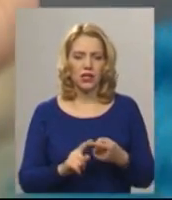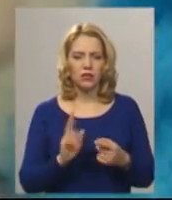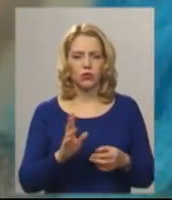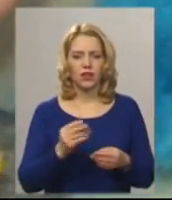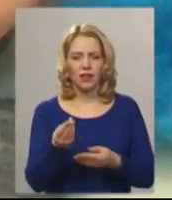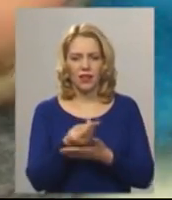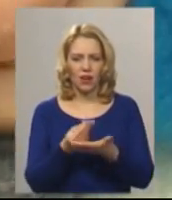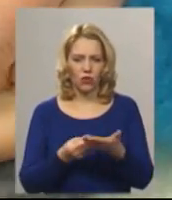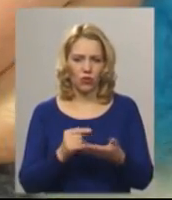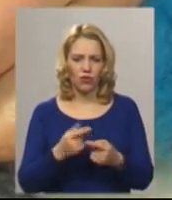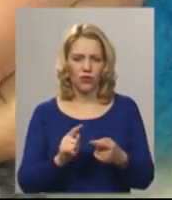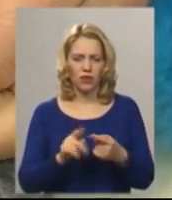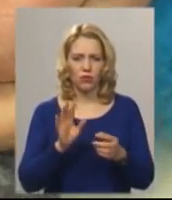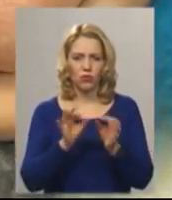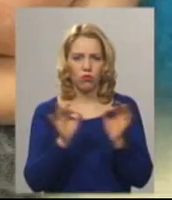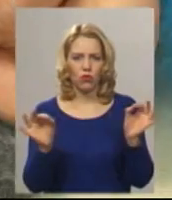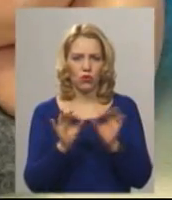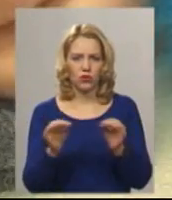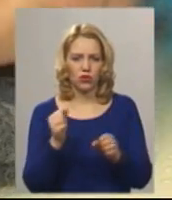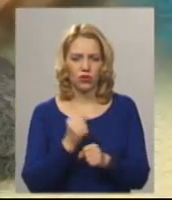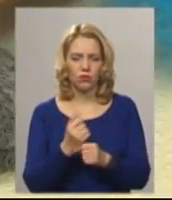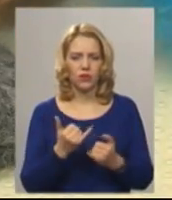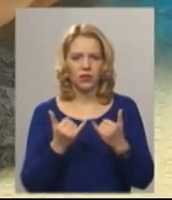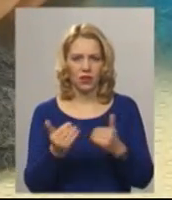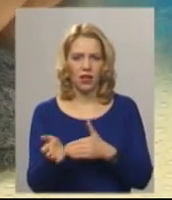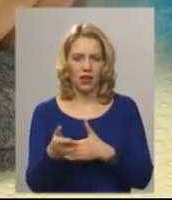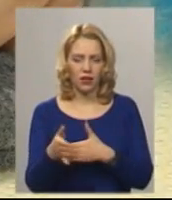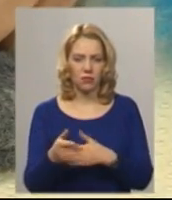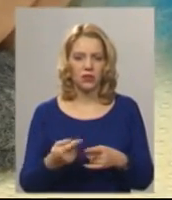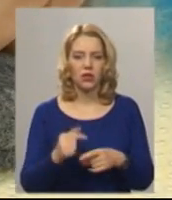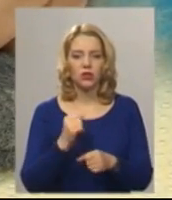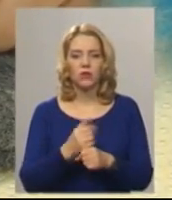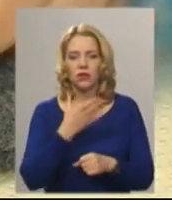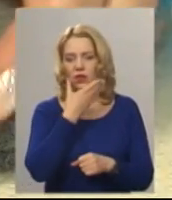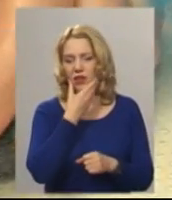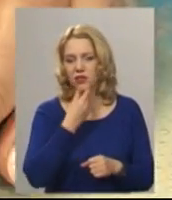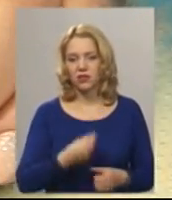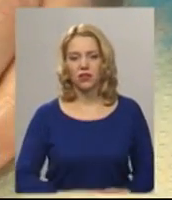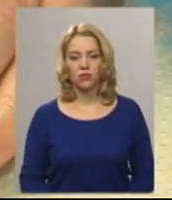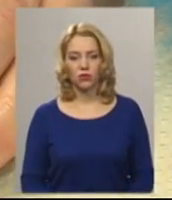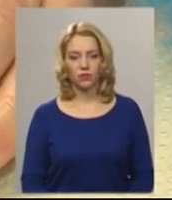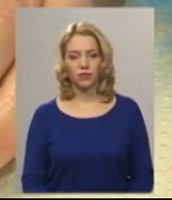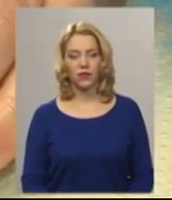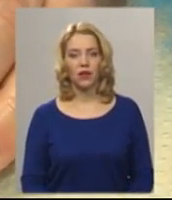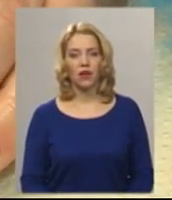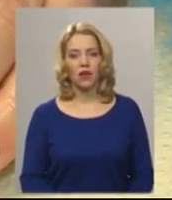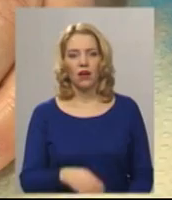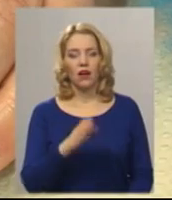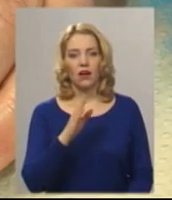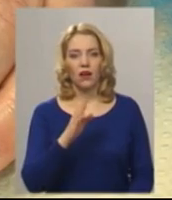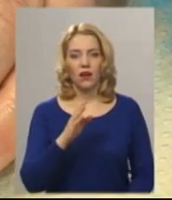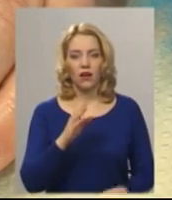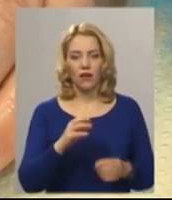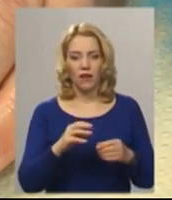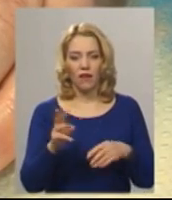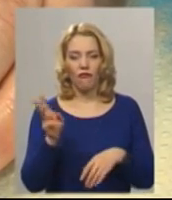Мені треба нанести полосочки от на цю рибку, зробити її красивою. Вовна вбивається